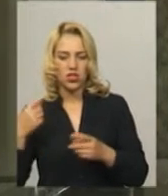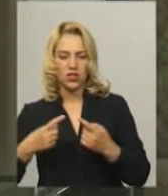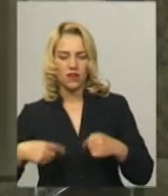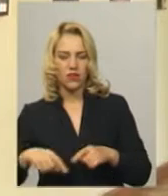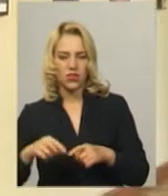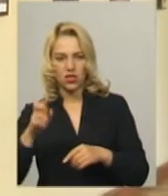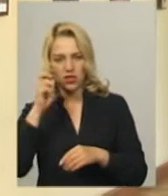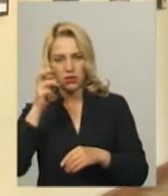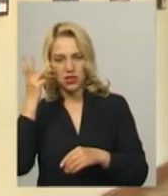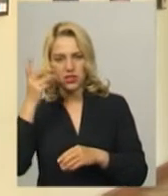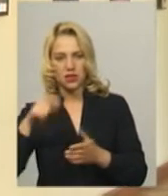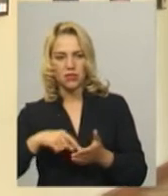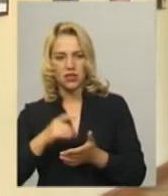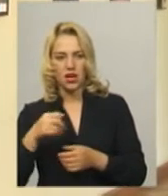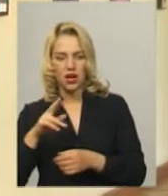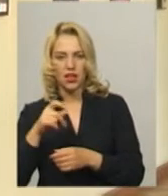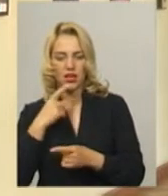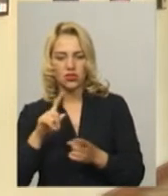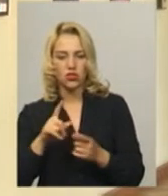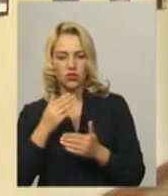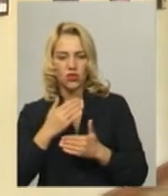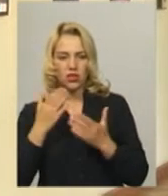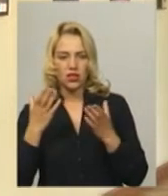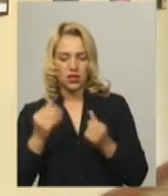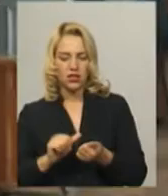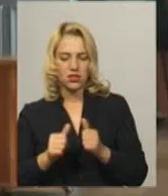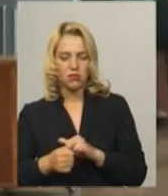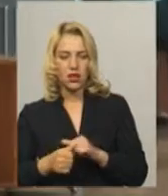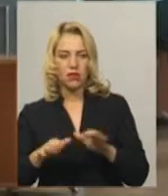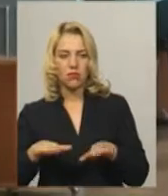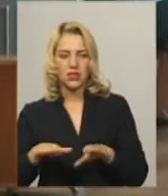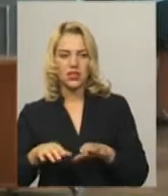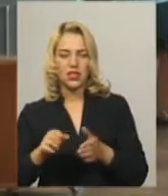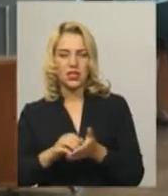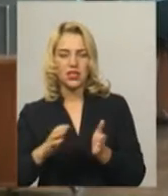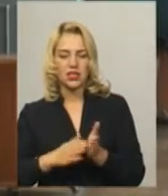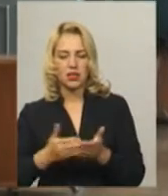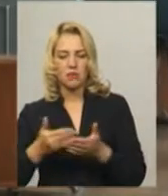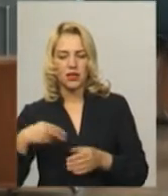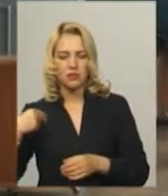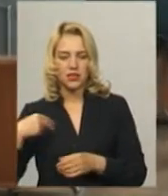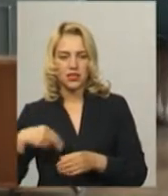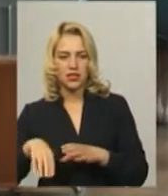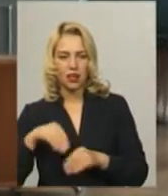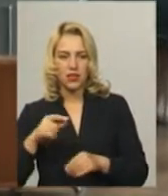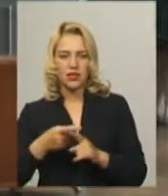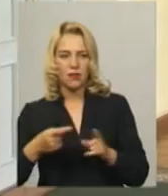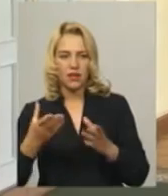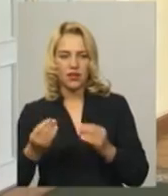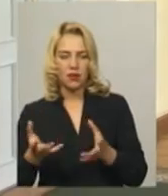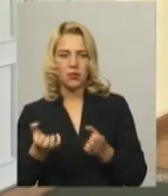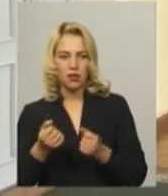виборців Хмельницької міської ради Олег Торкало каже, в останній день зміни місця реєстрації голосування перед президентськими виборами за півдня прийняли більше